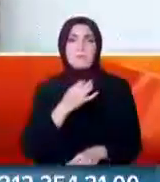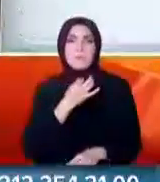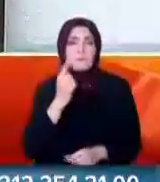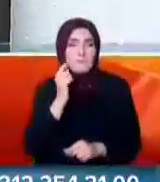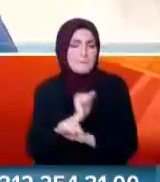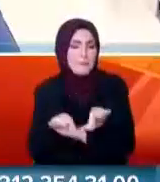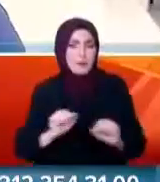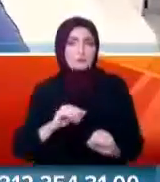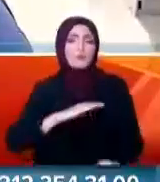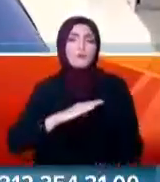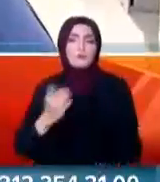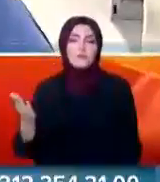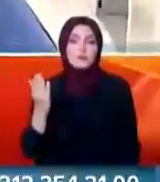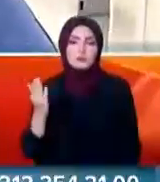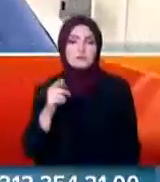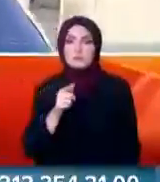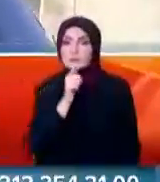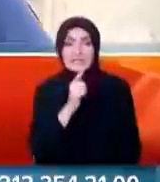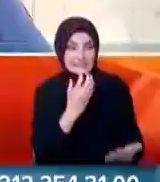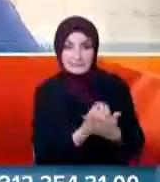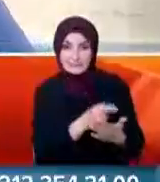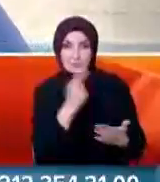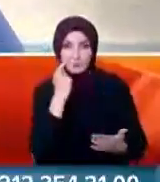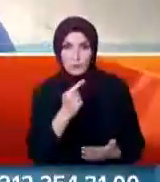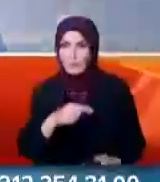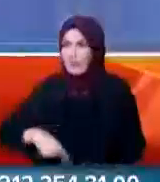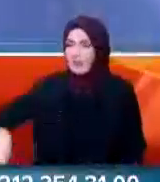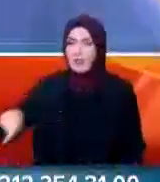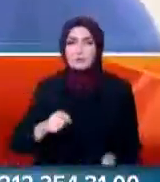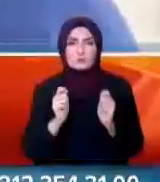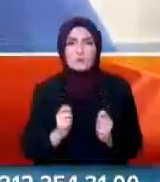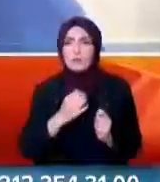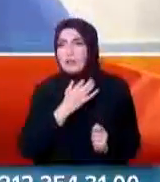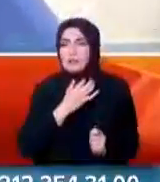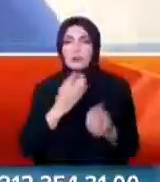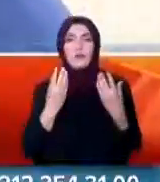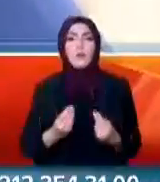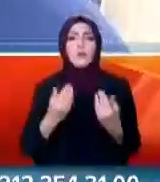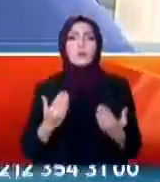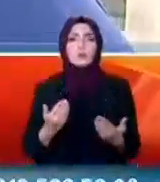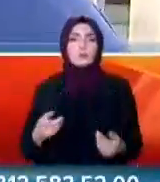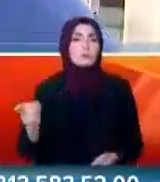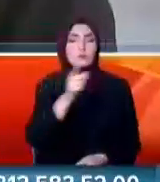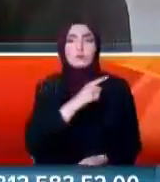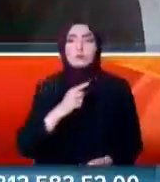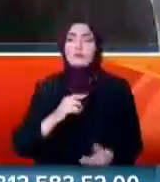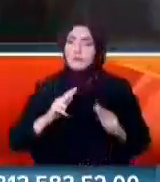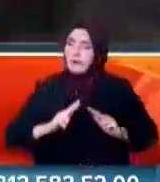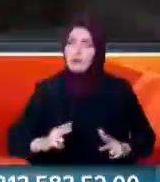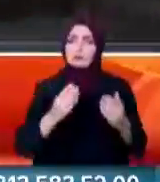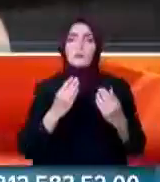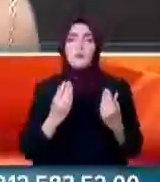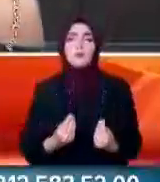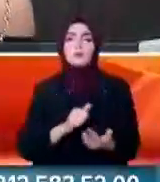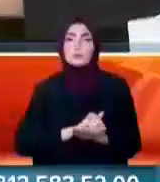arasında geçen bir muhabbet. Bu ses kaydından dolayı biz çok zor durumda kaldık gerçekten. Gönül rahatlıkla bütün müşterilerimiz gelebilir.